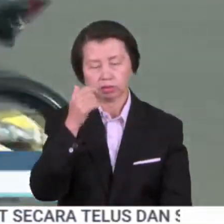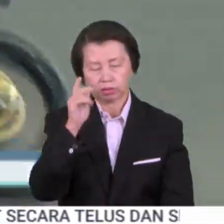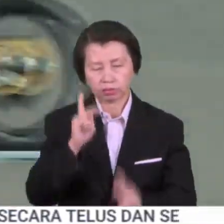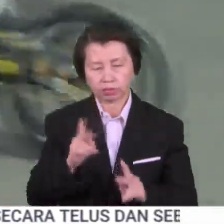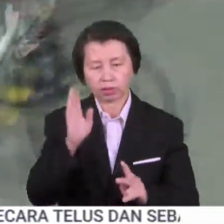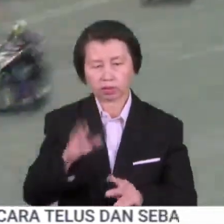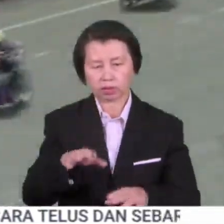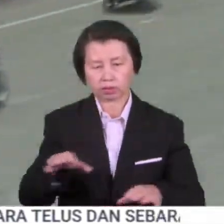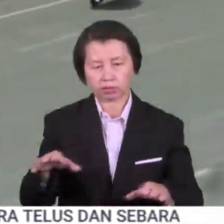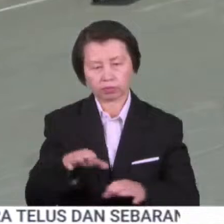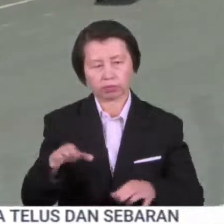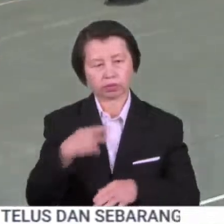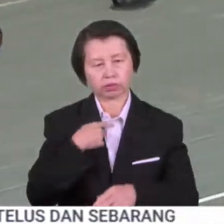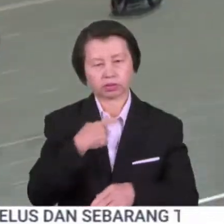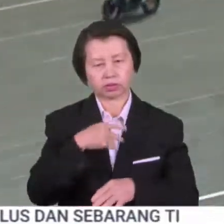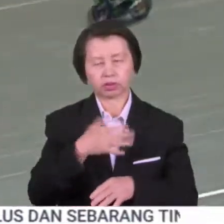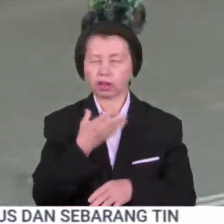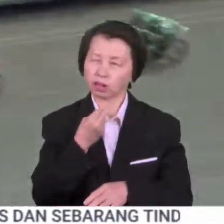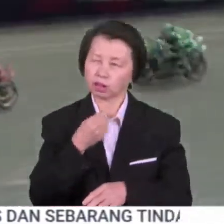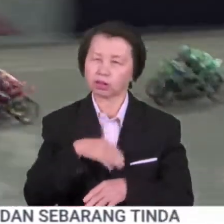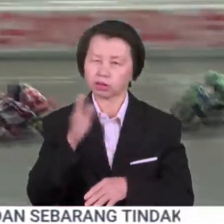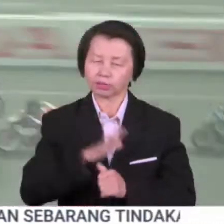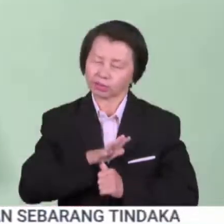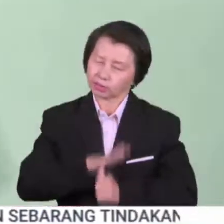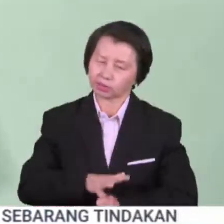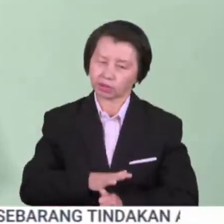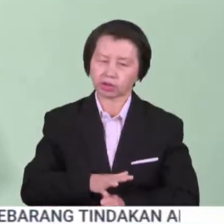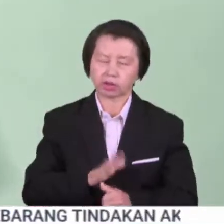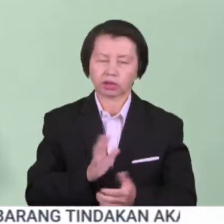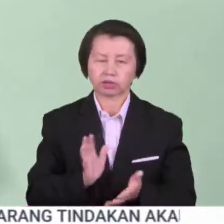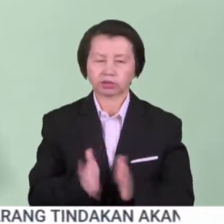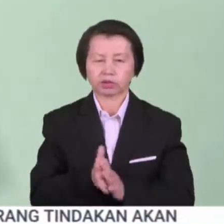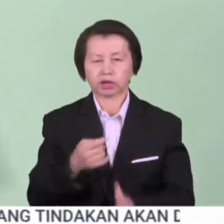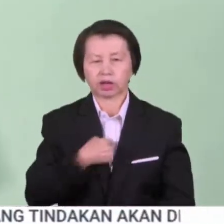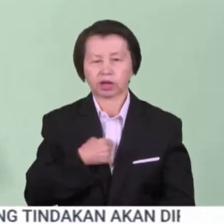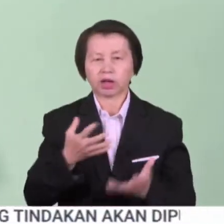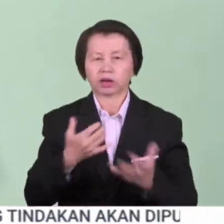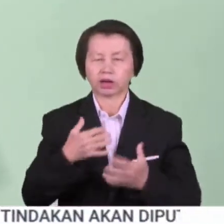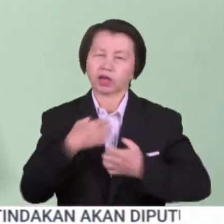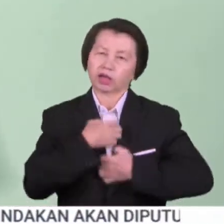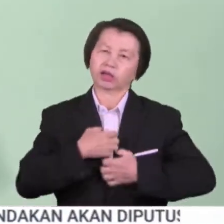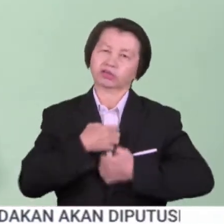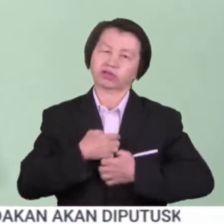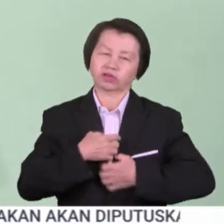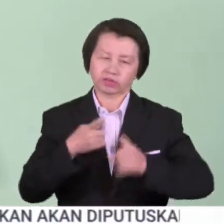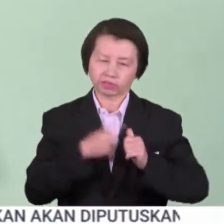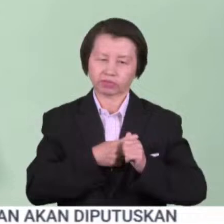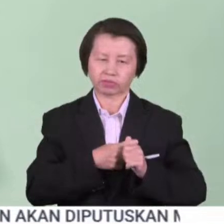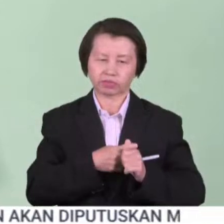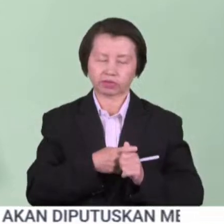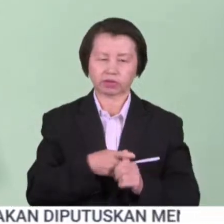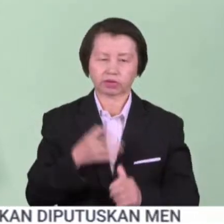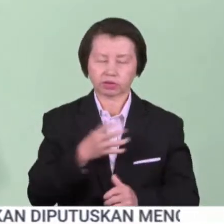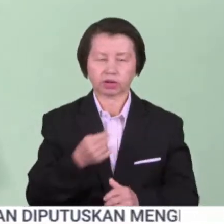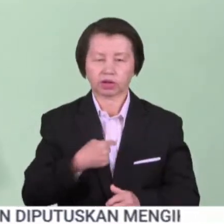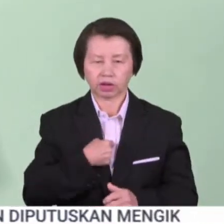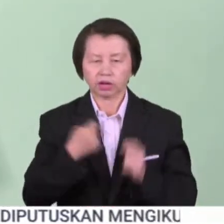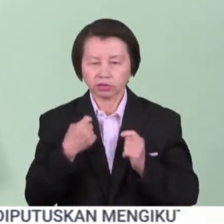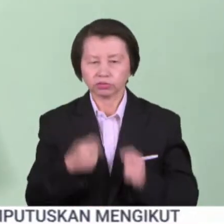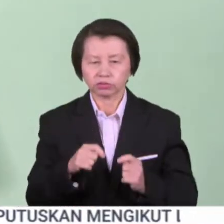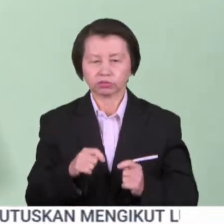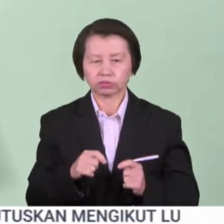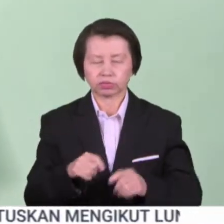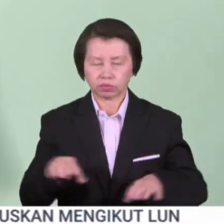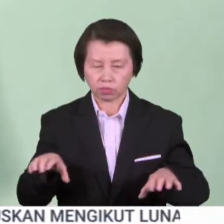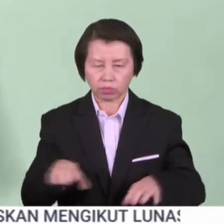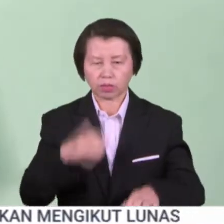membuatkan jadi satu orang kata tekanan so Saya nak enjoy r dan saya Cuba untuk